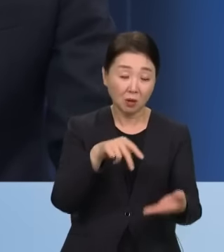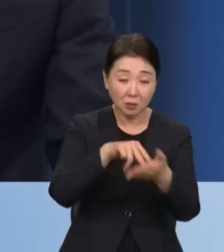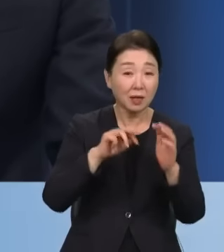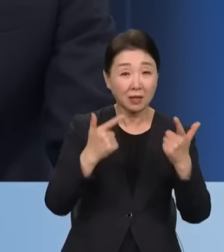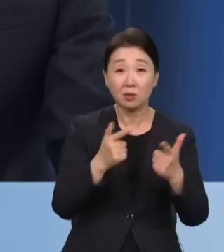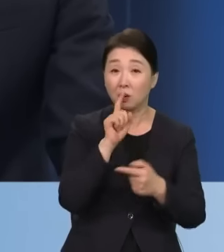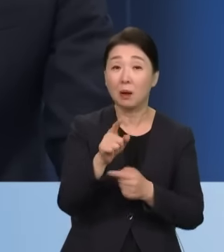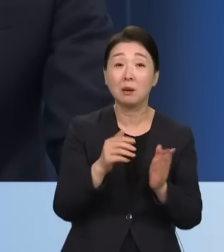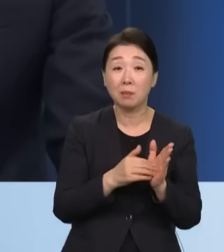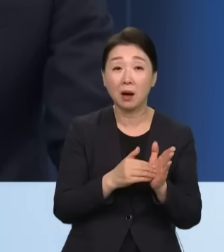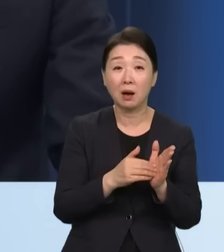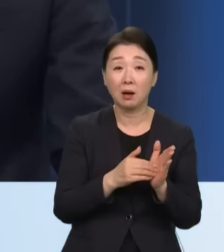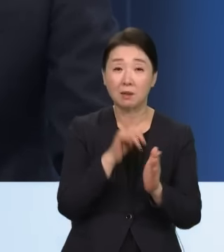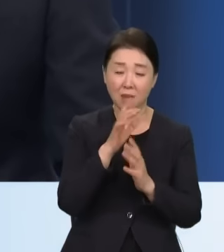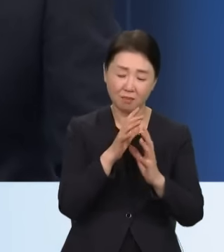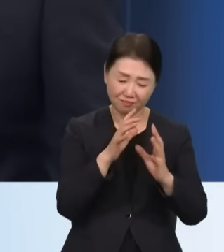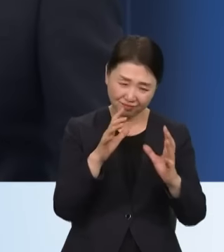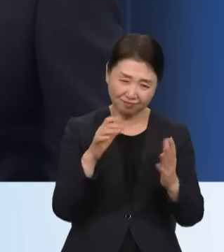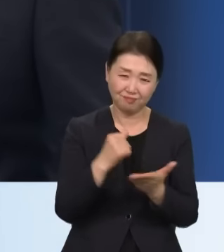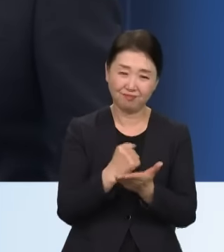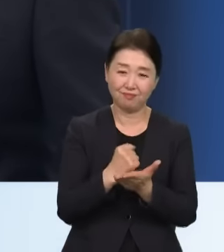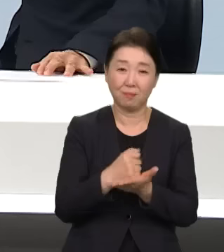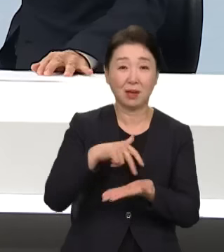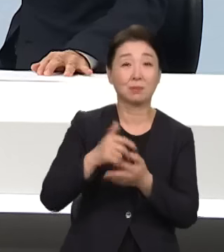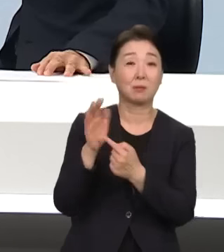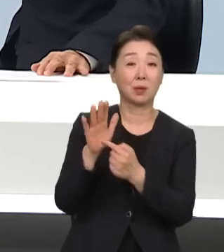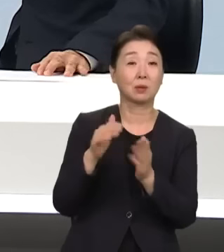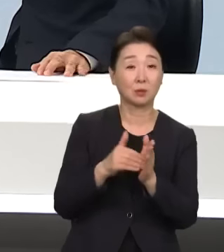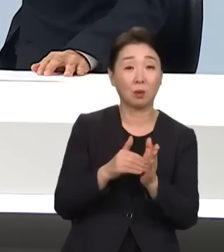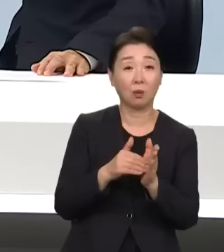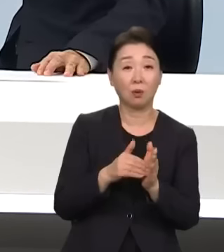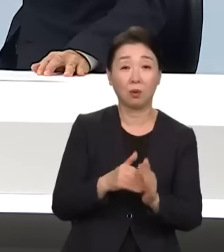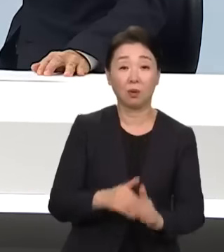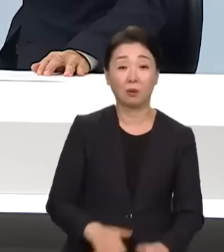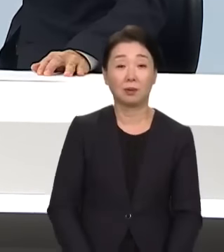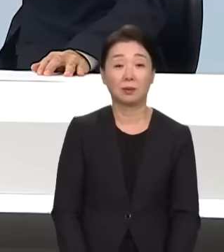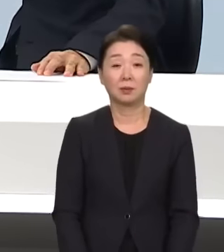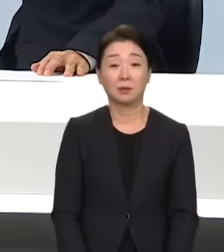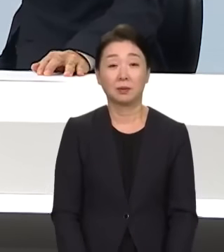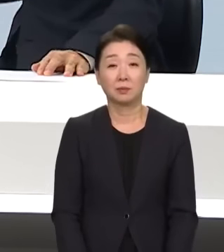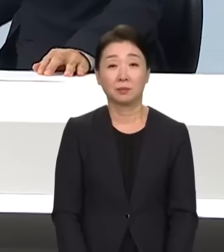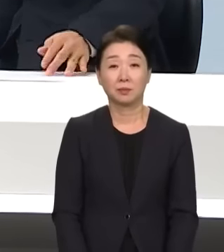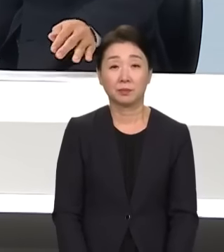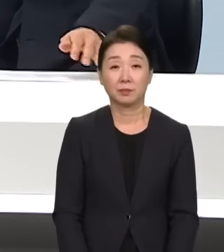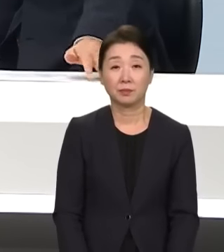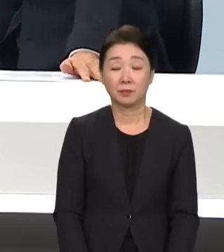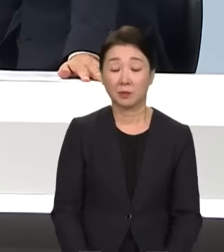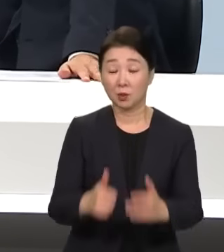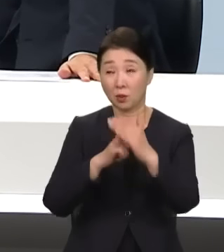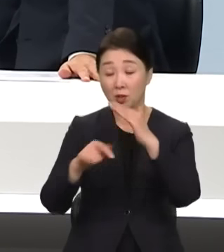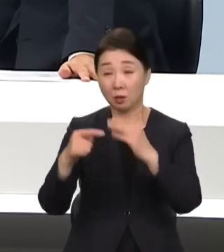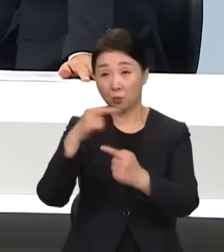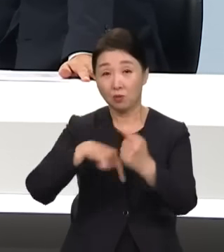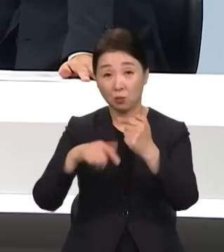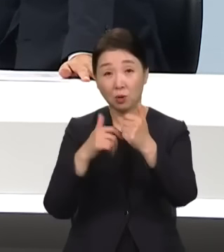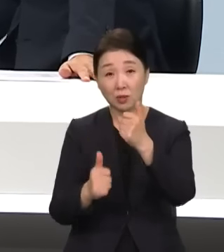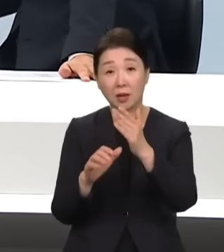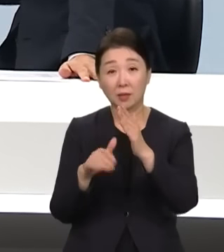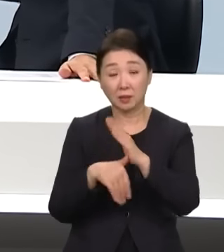않았습니까? 그렇습니다. 이제 논란이 계속 커지자 입장이 이렇게 나왔습니다. 어떻게 최근까지도 이렇게 얘기를 하고 있는데요. 원내대표 겸 운영위원장 때